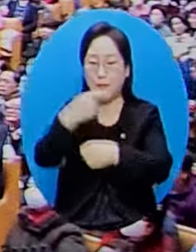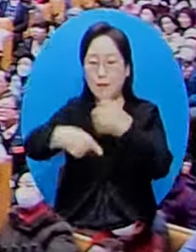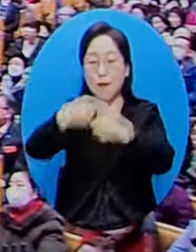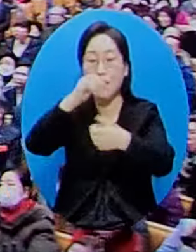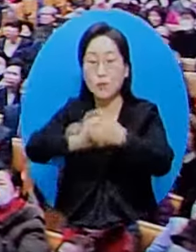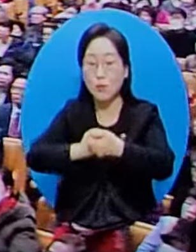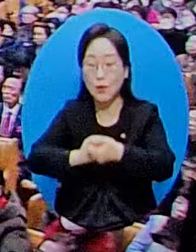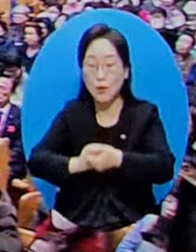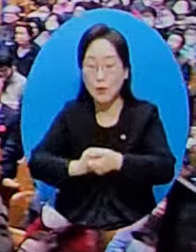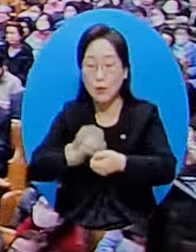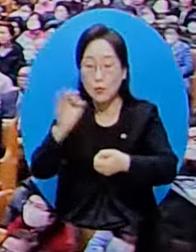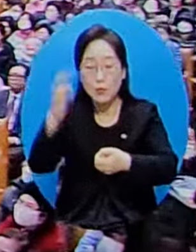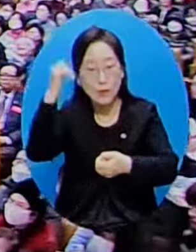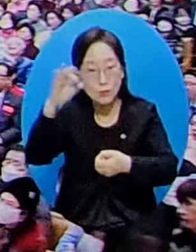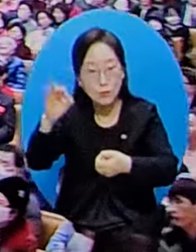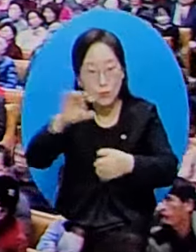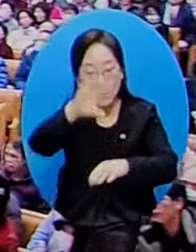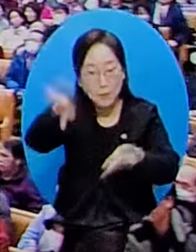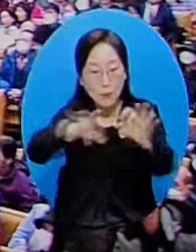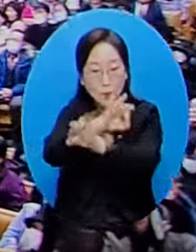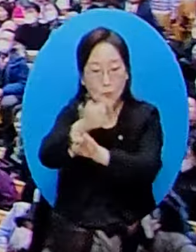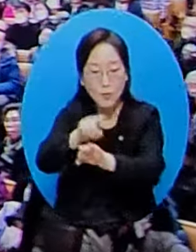3조 9천억 정도 매출을 올립니다.